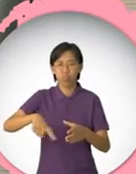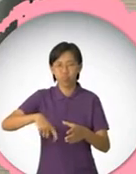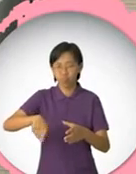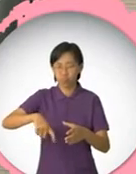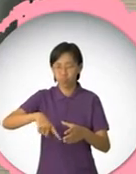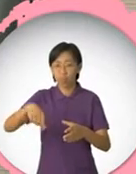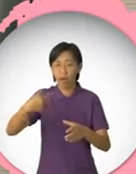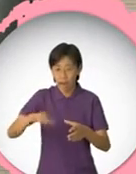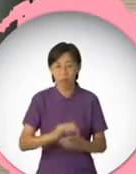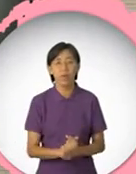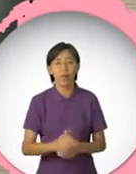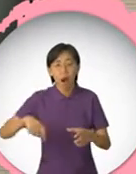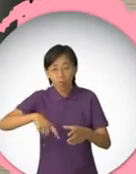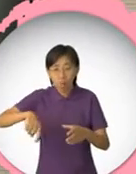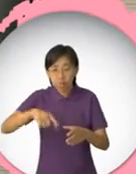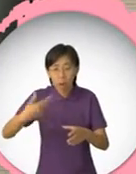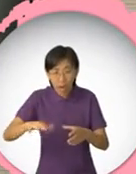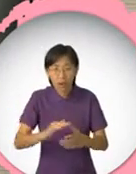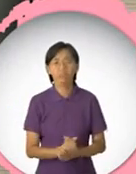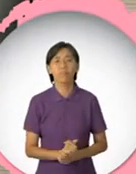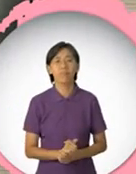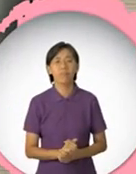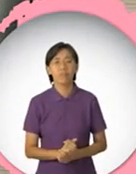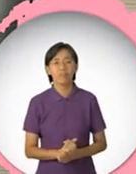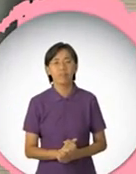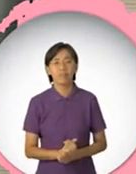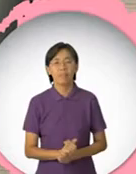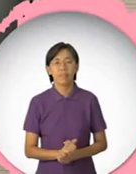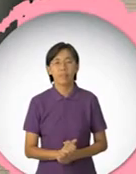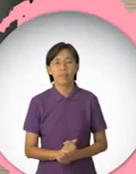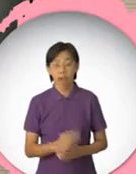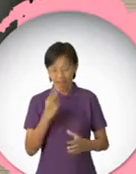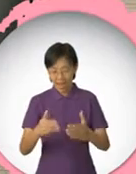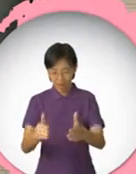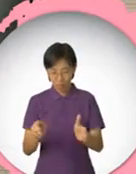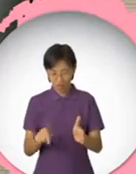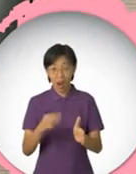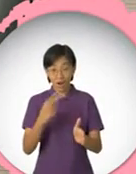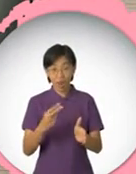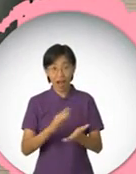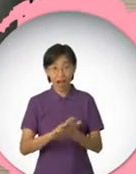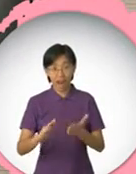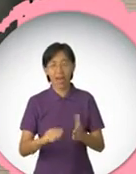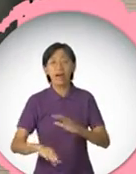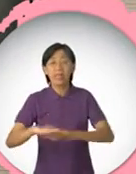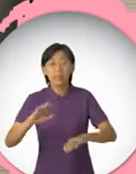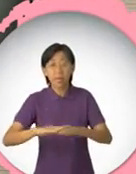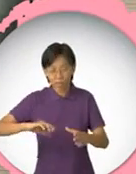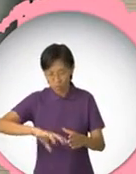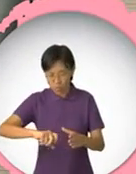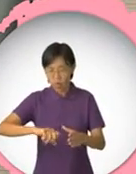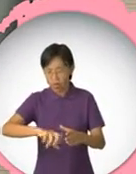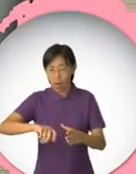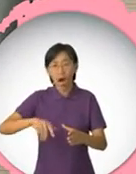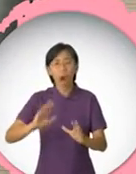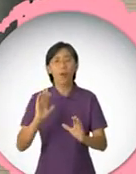ากันดีแล้วก็ก้อนแป้งเนี่ยมันเริ่มที่จะล่อนออกจากอ่างก็คือเห็นอ่างสะอาดหรือว่าถ้าใช้มือนวดเนี่ยก็คือนวดแค่ไม่